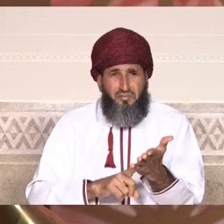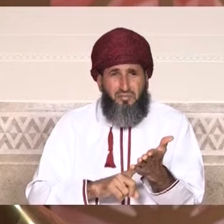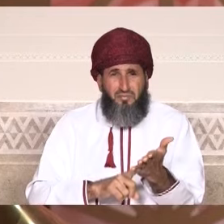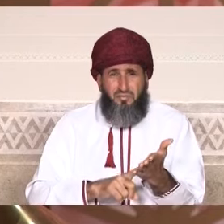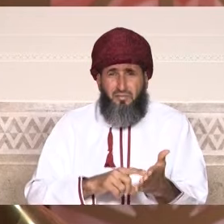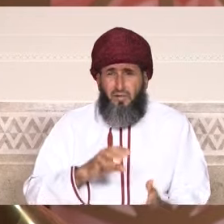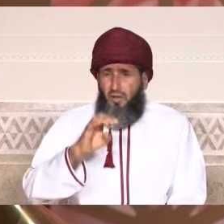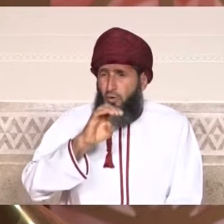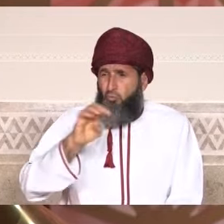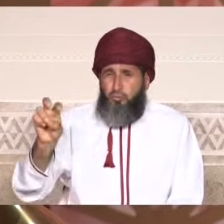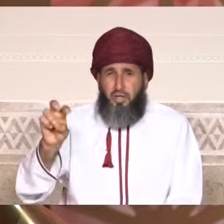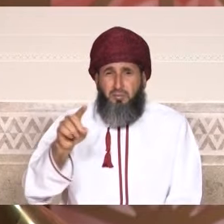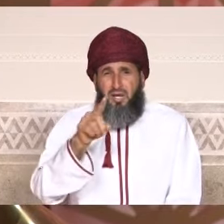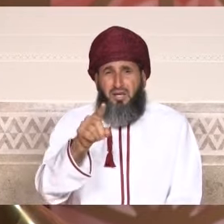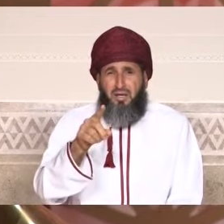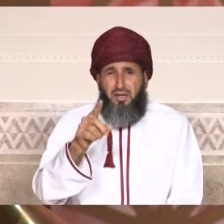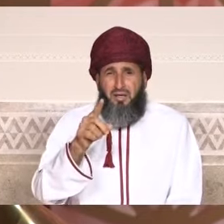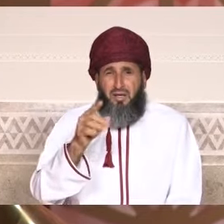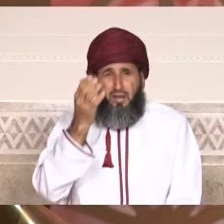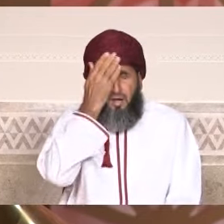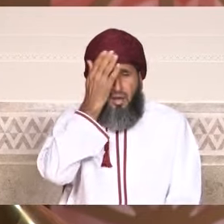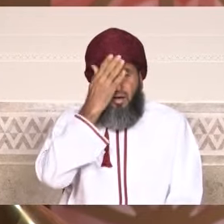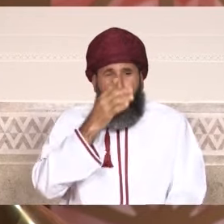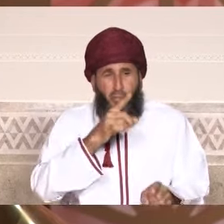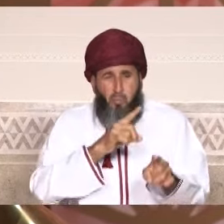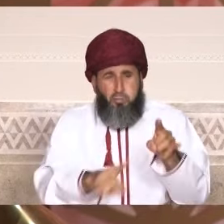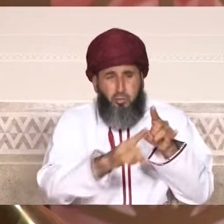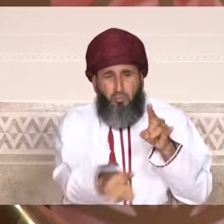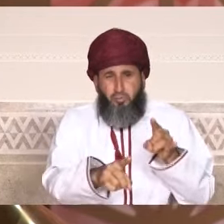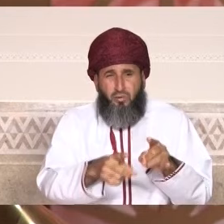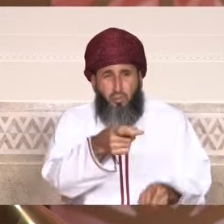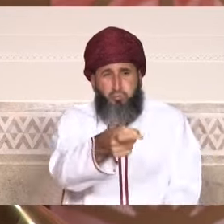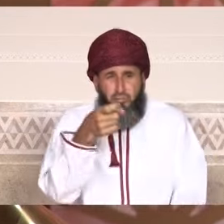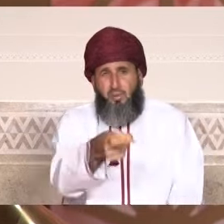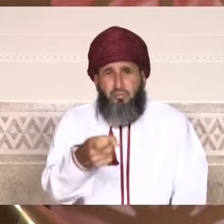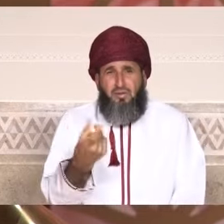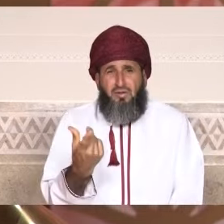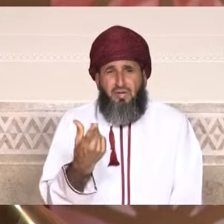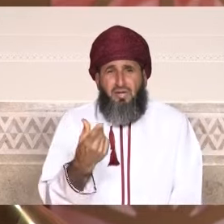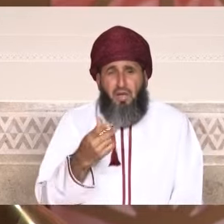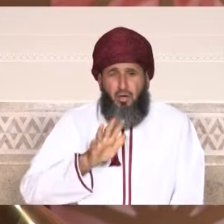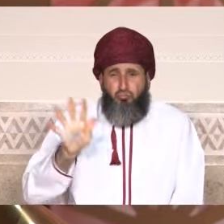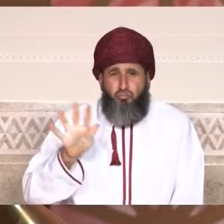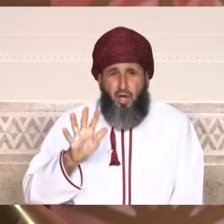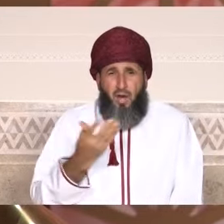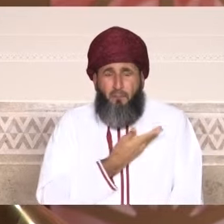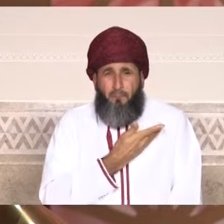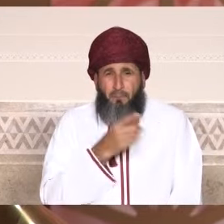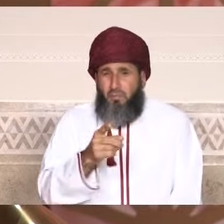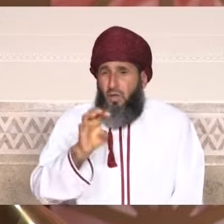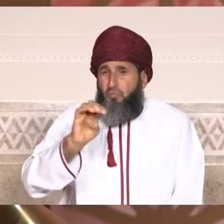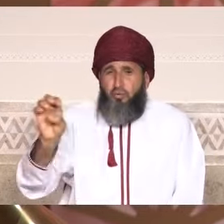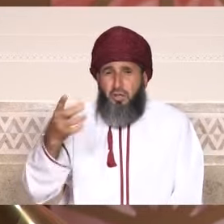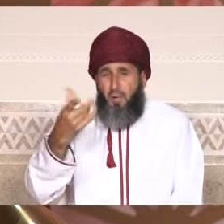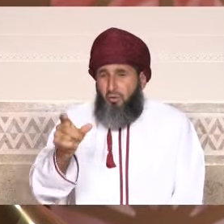الإجرام المتوحش من قبل هذا العدو الصهيوني الغاشم، فإنهم لا يراعون